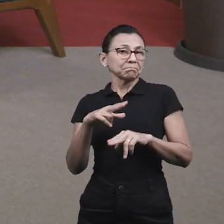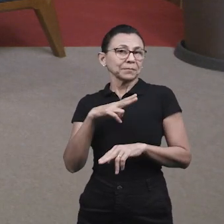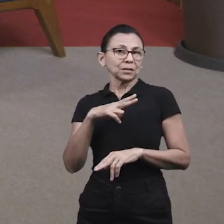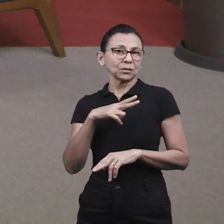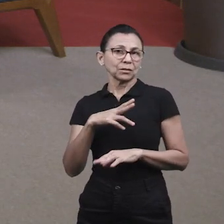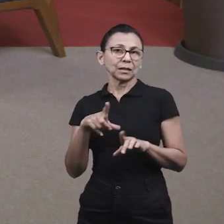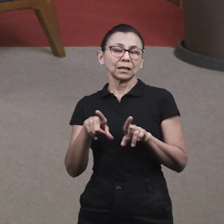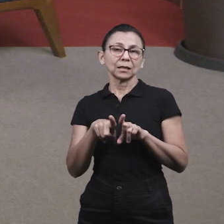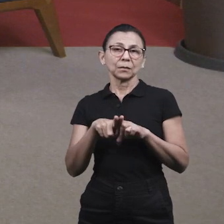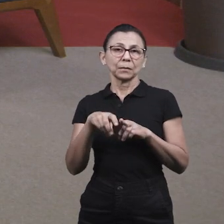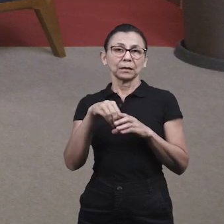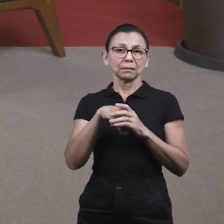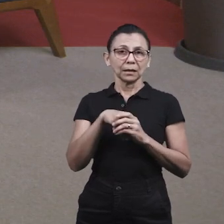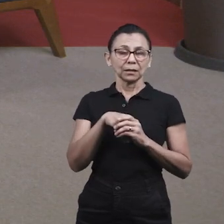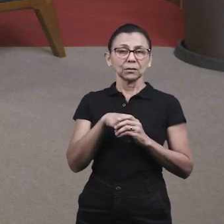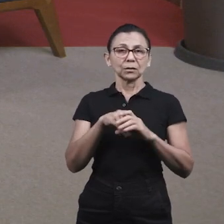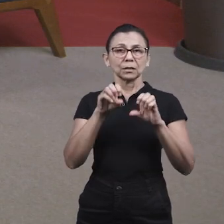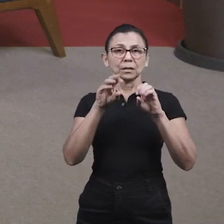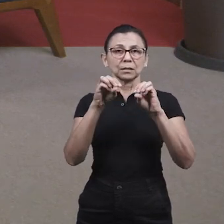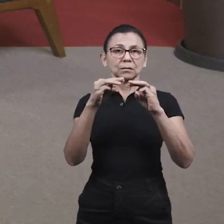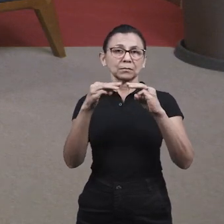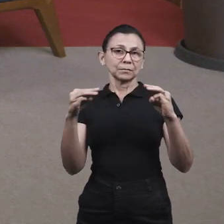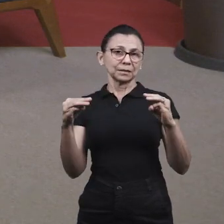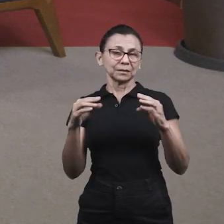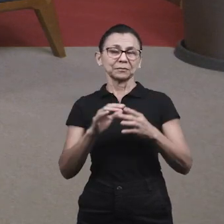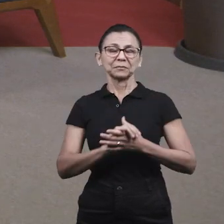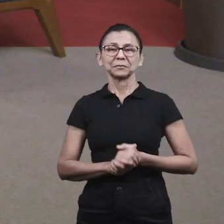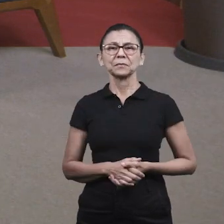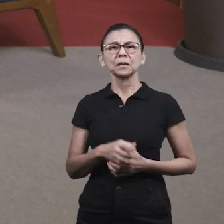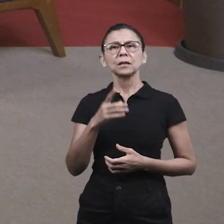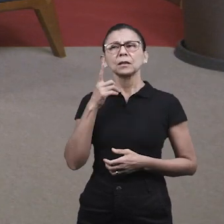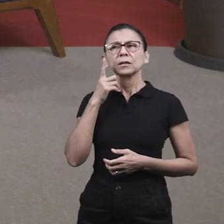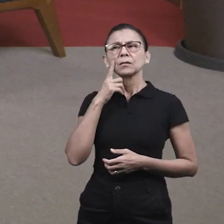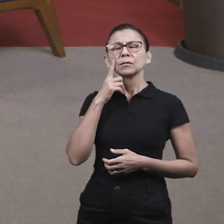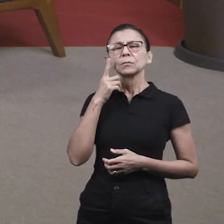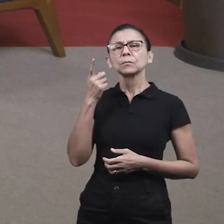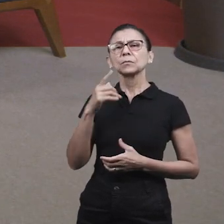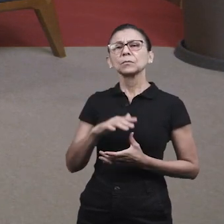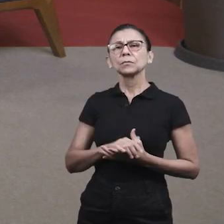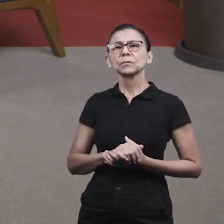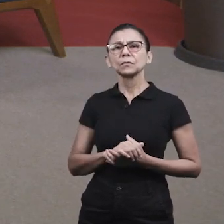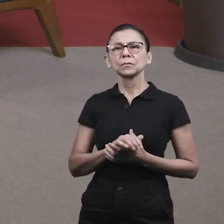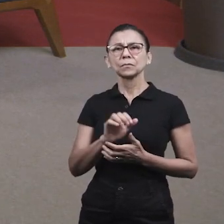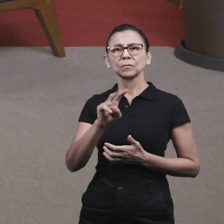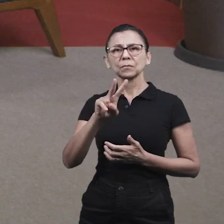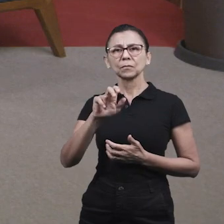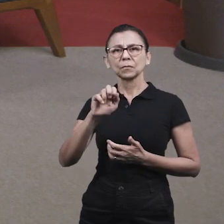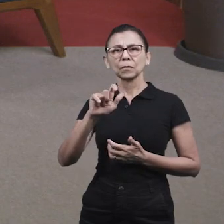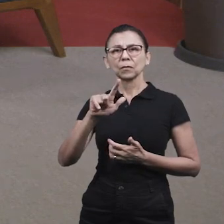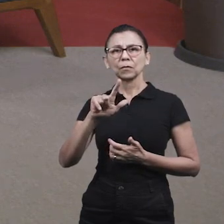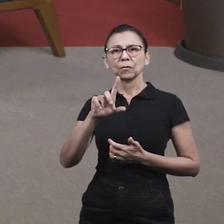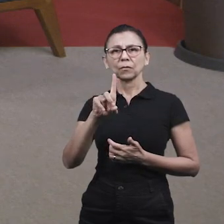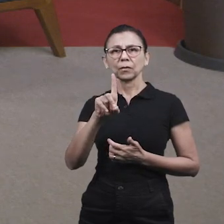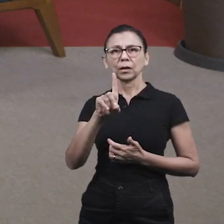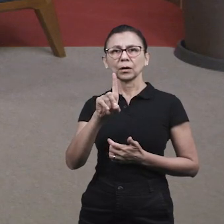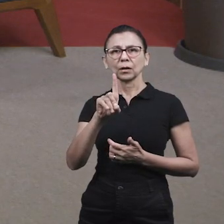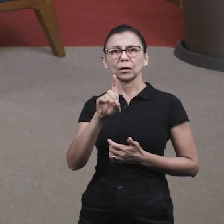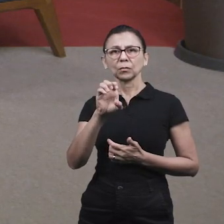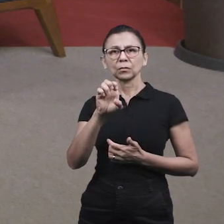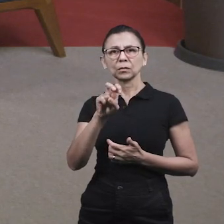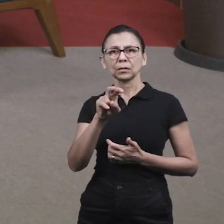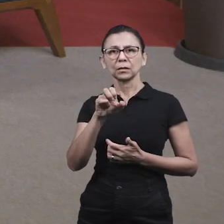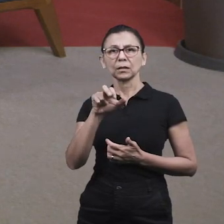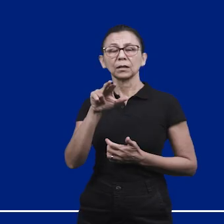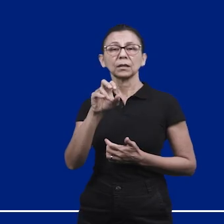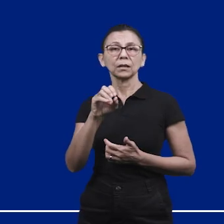et de manière particulière le volet leçon du Manaïm. Nous allons voir le commentaire qui a été envoyé notre frère Valdevino